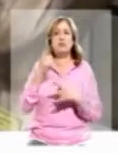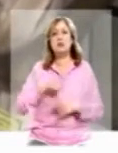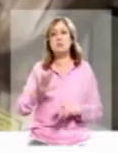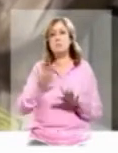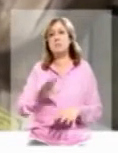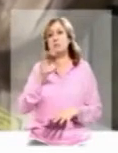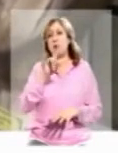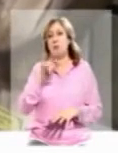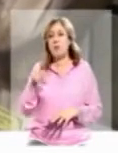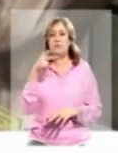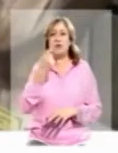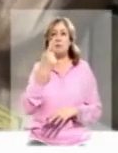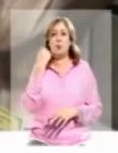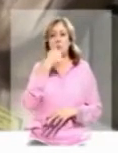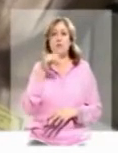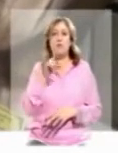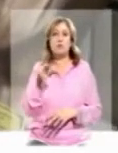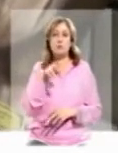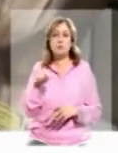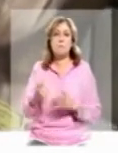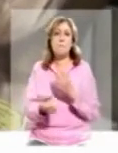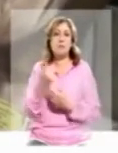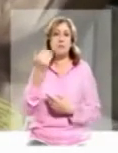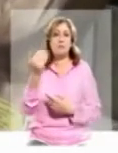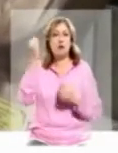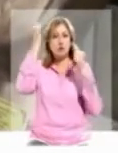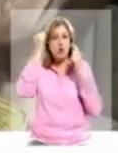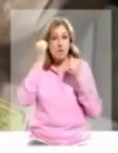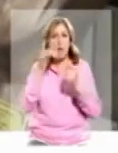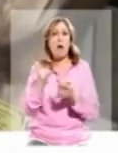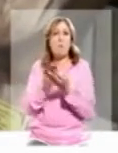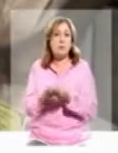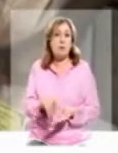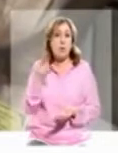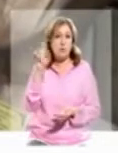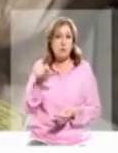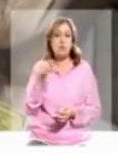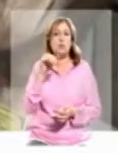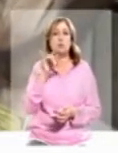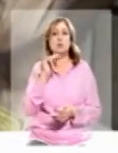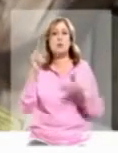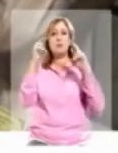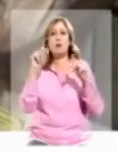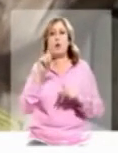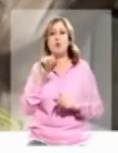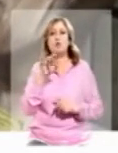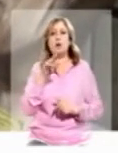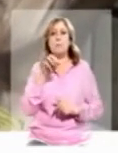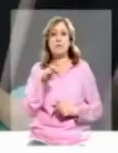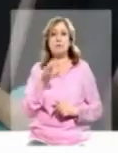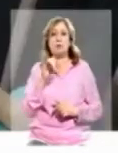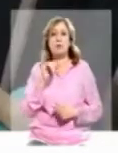В 2011 году в фонде нашего музея появился его шлем. А захоронен Айтбай Батыр в Туркестане, мавзолей Ходжи Ахмета